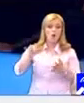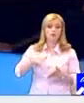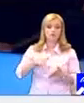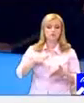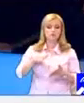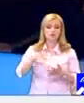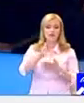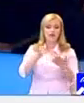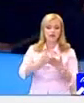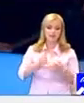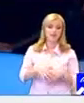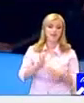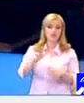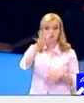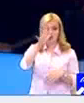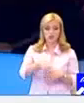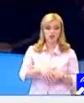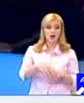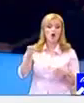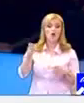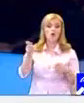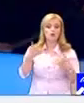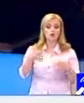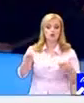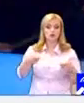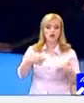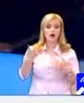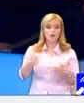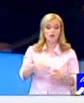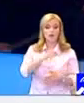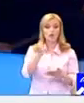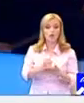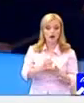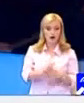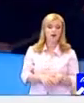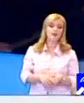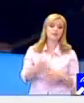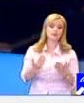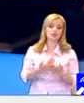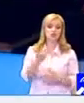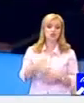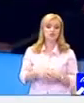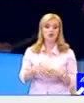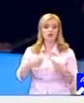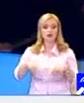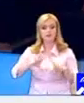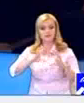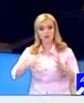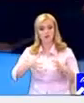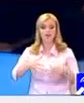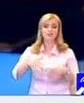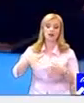va avea loc la Chișinău. Guvernul a aprobat proiectul de lege pentru ratificarea acordului dintre Guvernul Republicii Moldova și Organizația